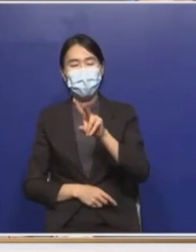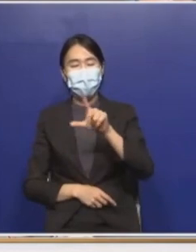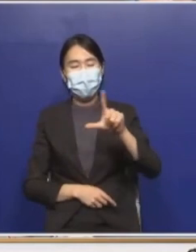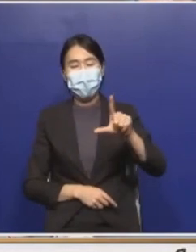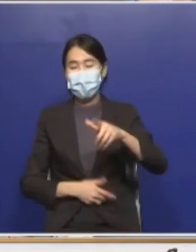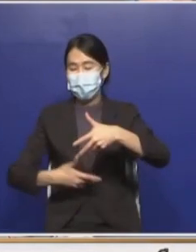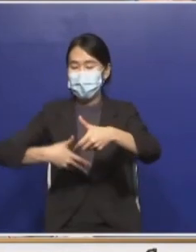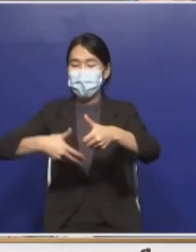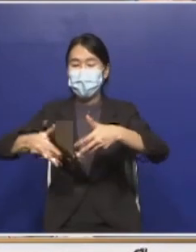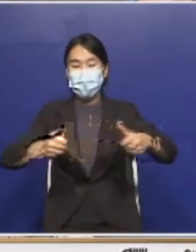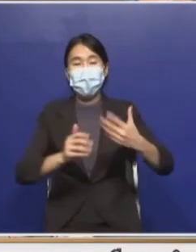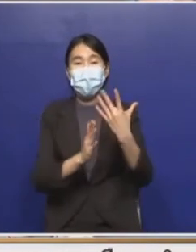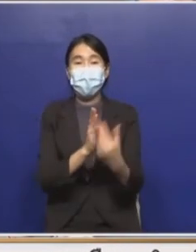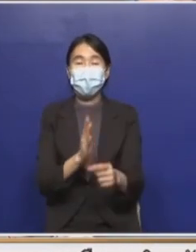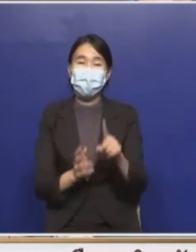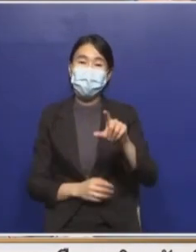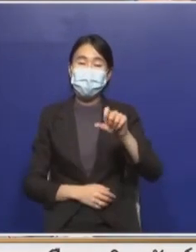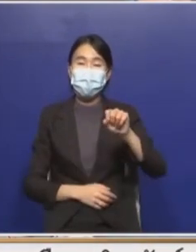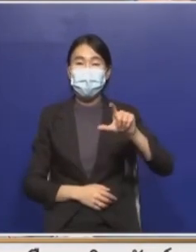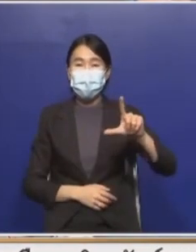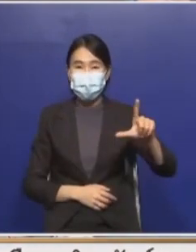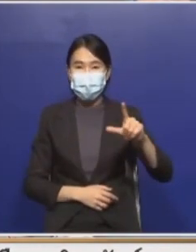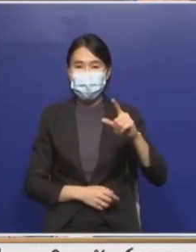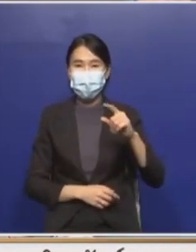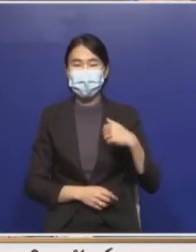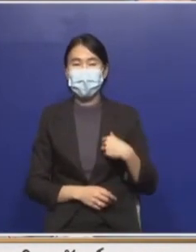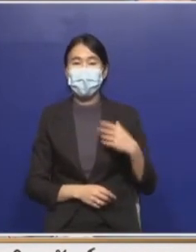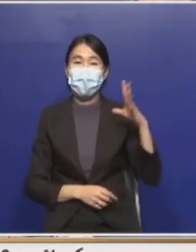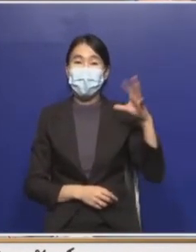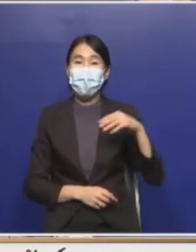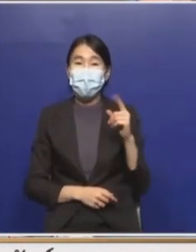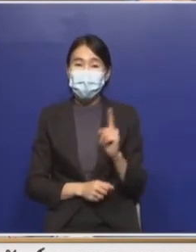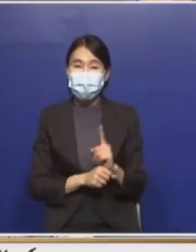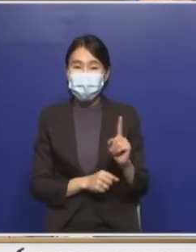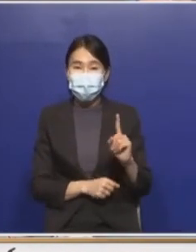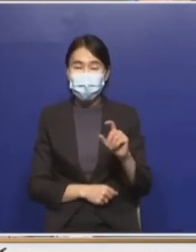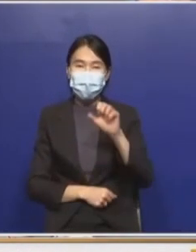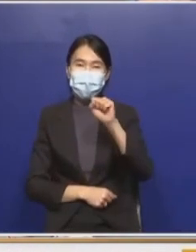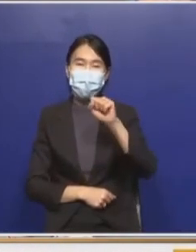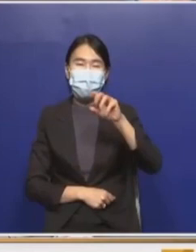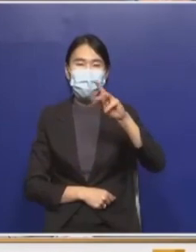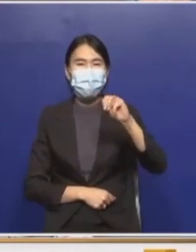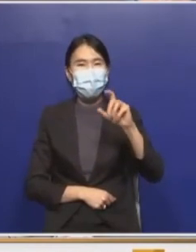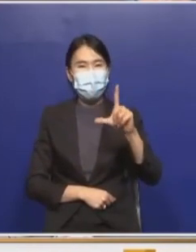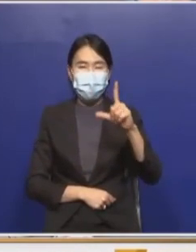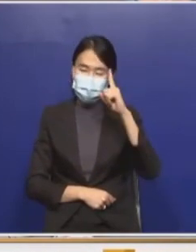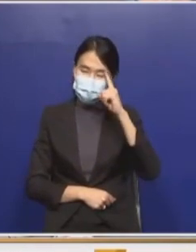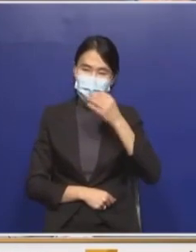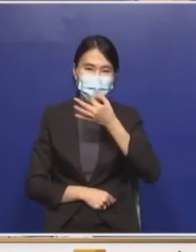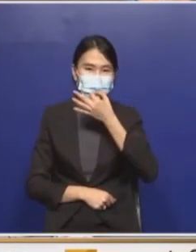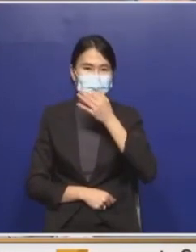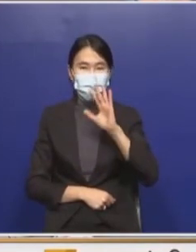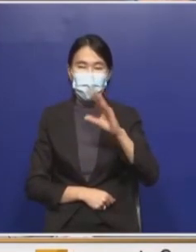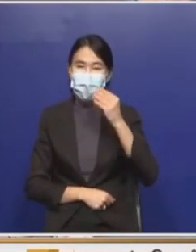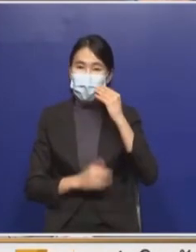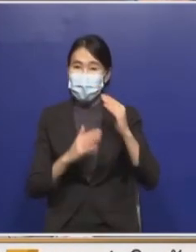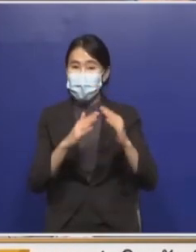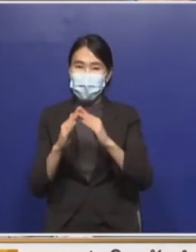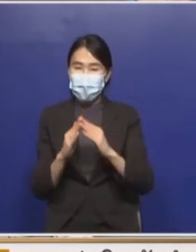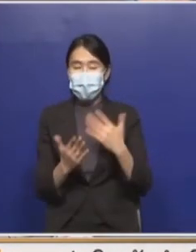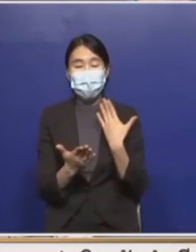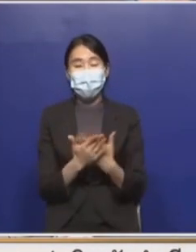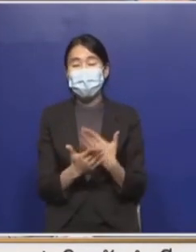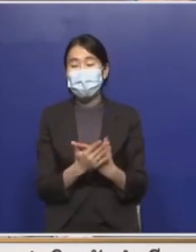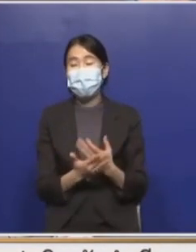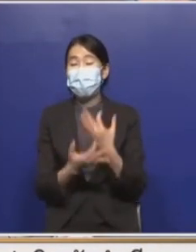เหลืออีก100,000 ล้านเอาไปเป็น SML ให้เขาสร้างงานในหมู่บ้านคุณไม่ต้องเงินไปแจกเขา